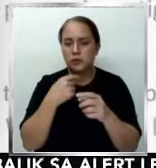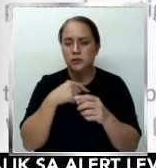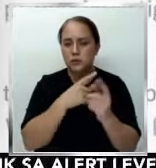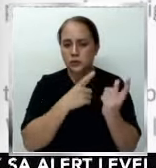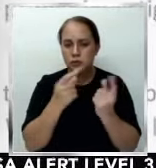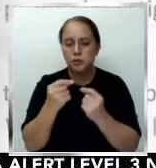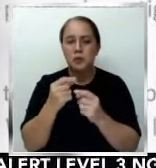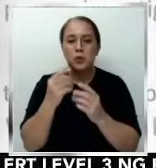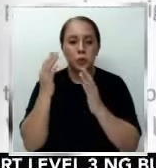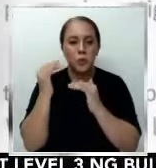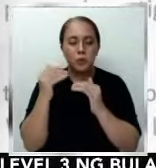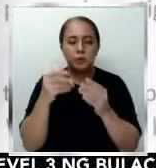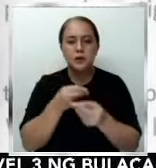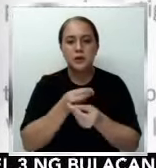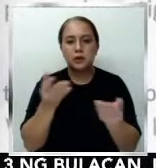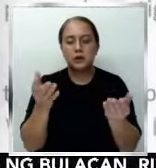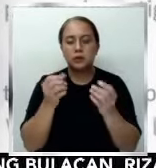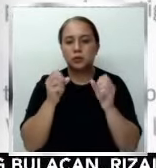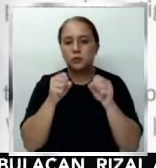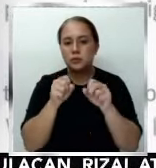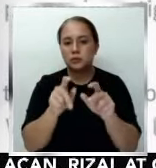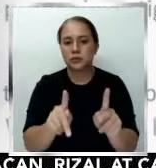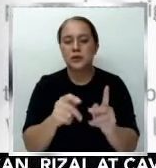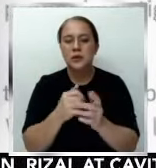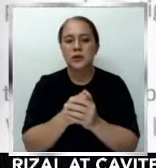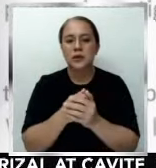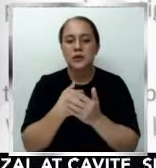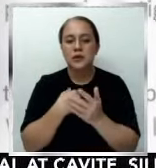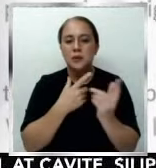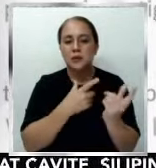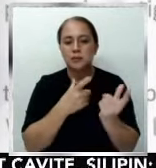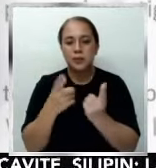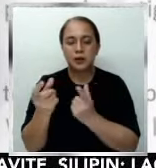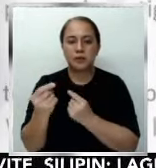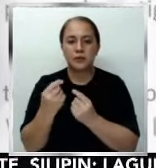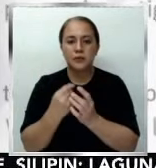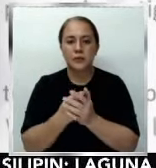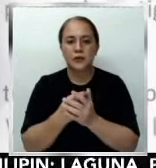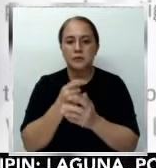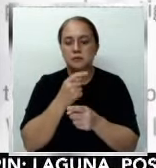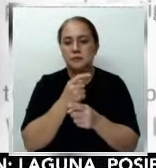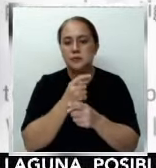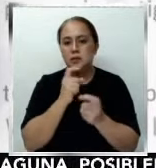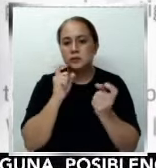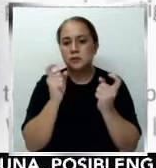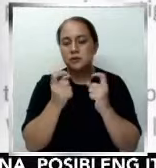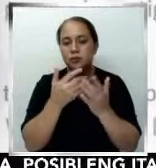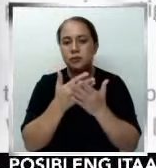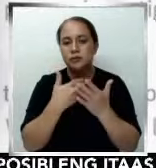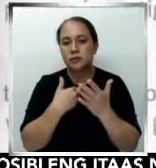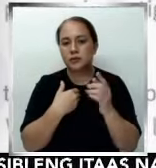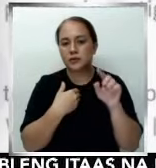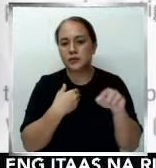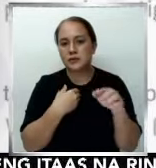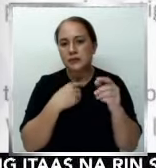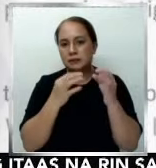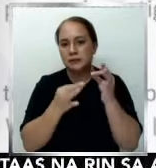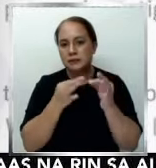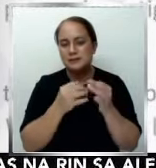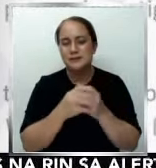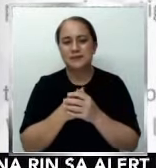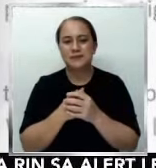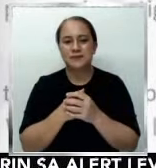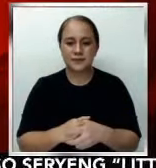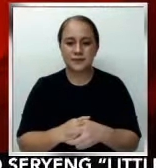ay mabigyan sila ng pagkakataon at maipatupad ang mga pagtatama bago mahusgahan. Ian Cruz, nakatutok, 24